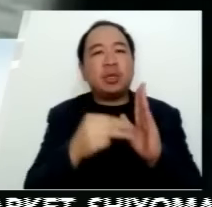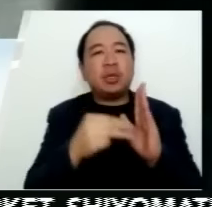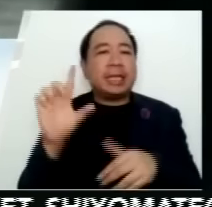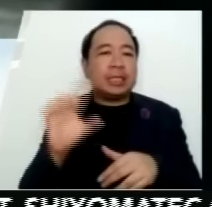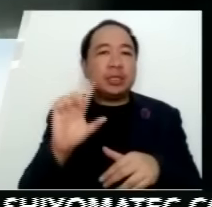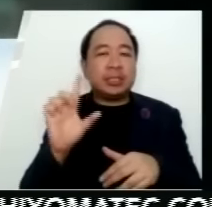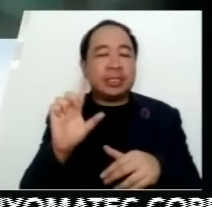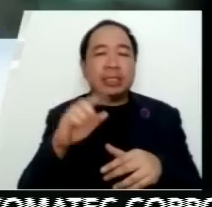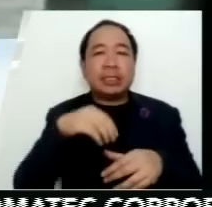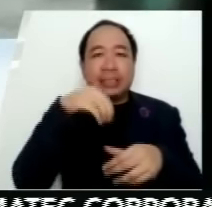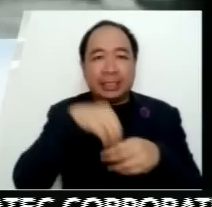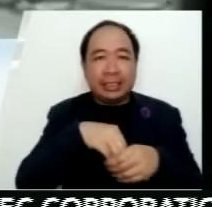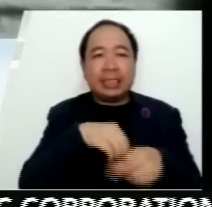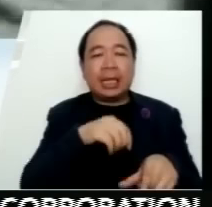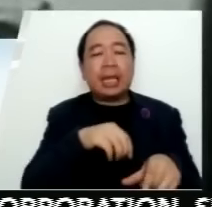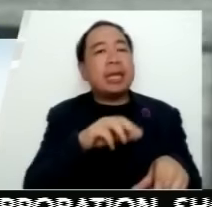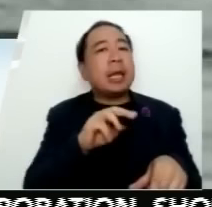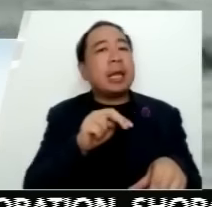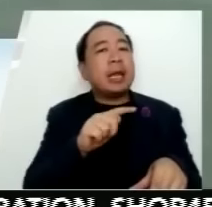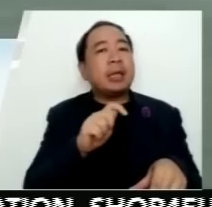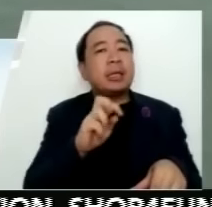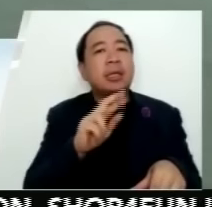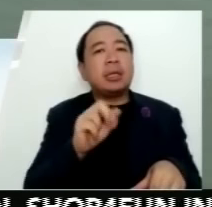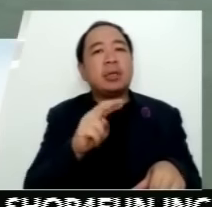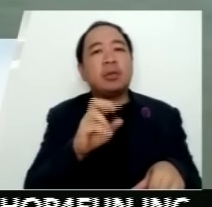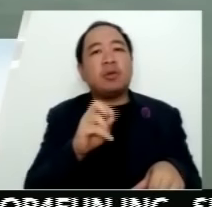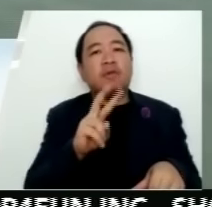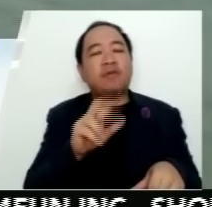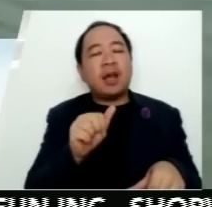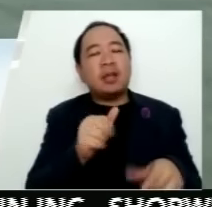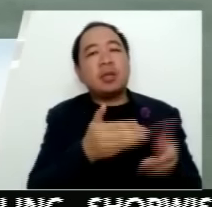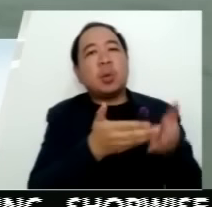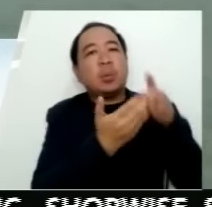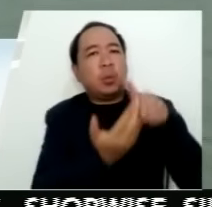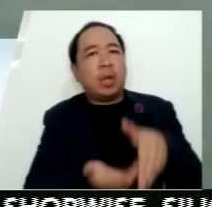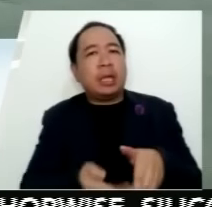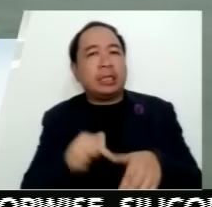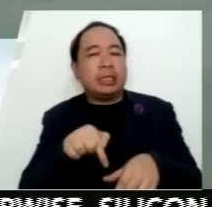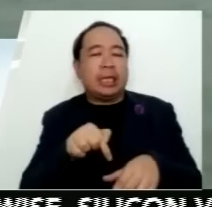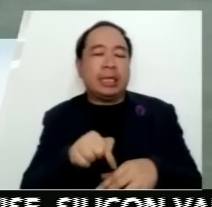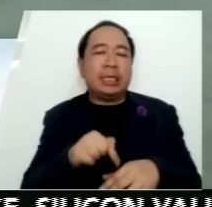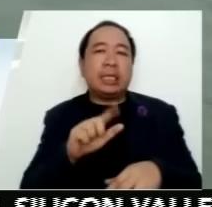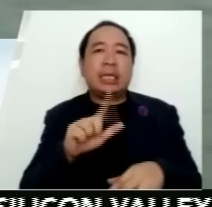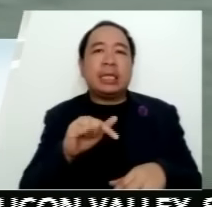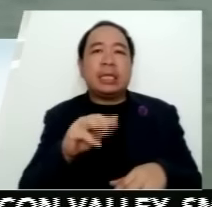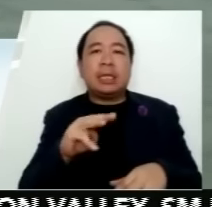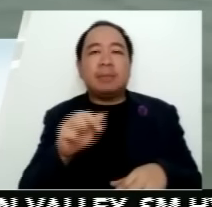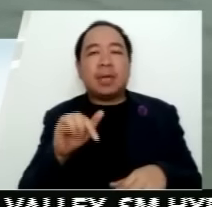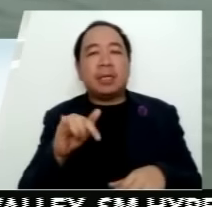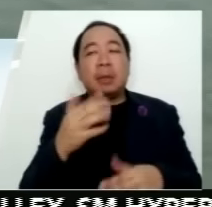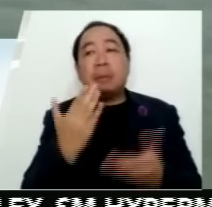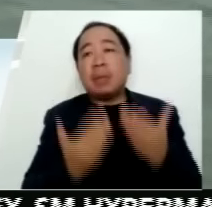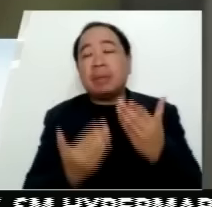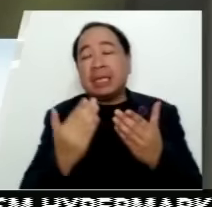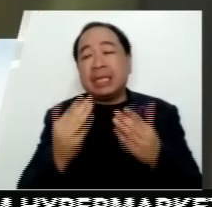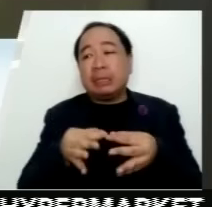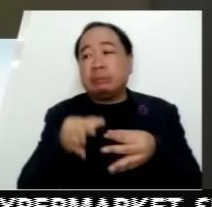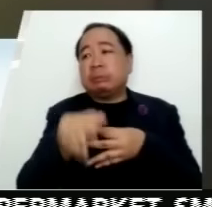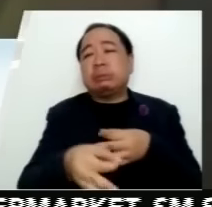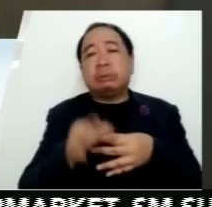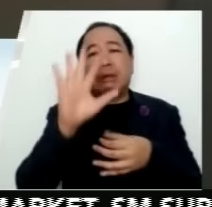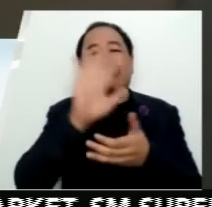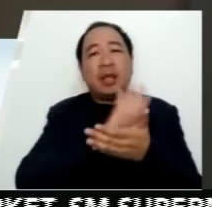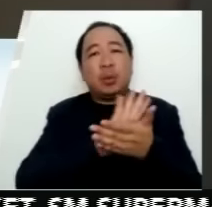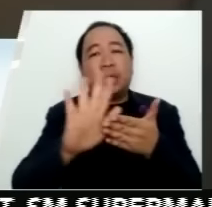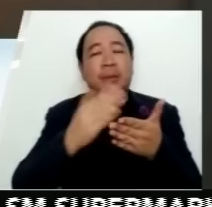Terra Nova na lumubog sa bayan ng Limay. Ang problema, posibleng dalawang linggo pa bago masimulan ang paghigop ng langis.